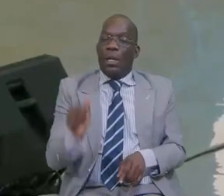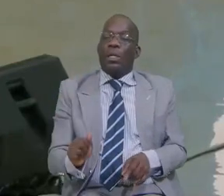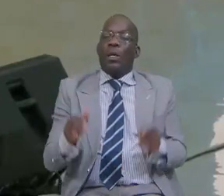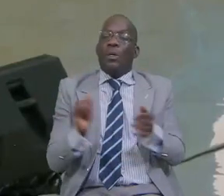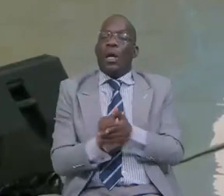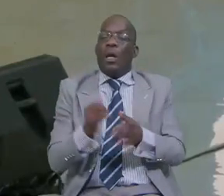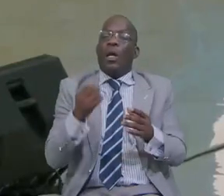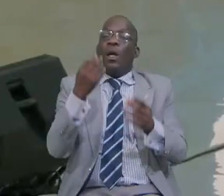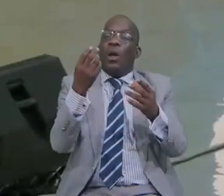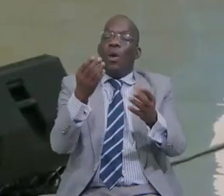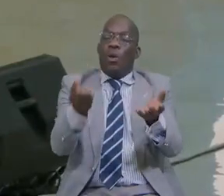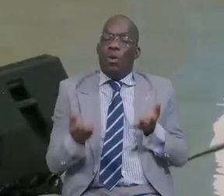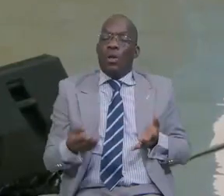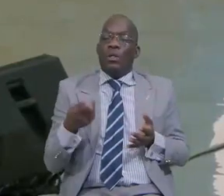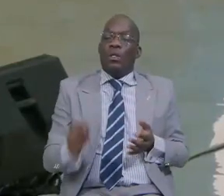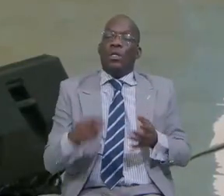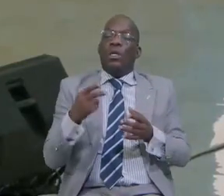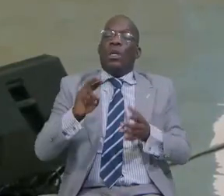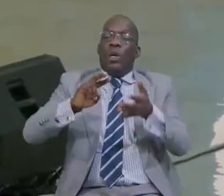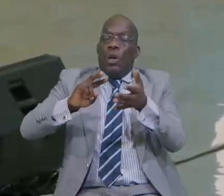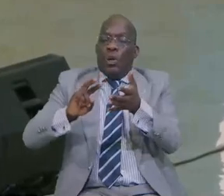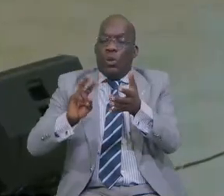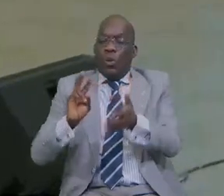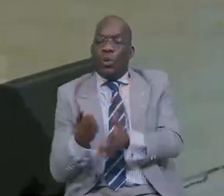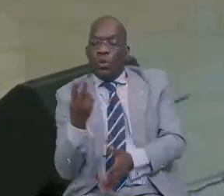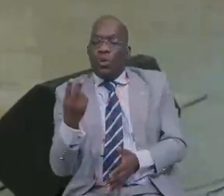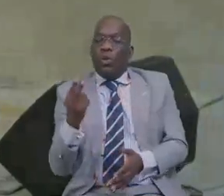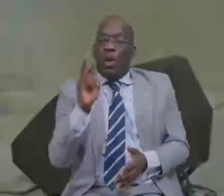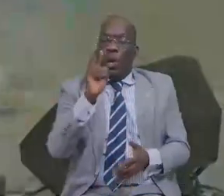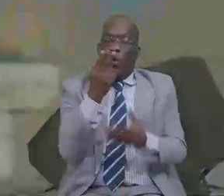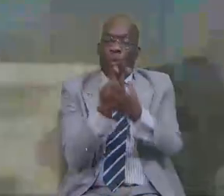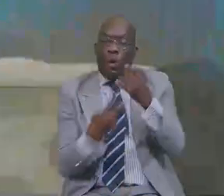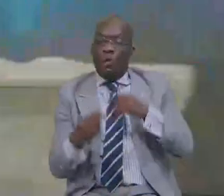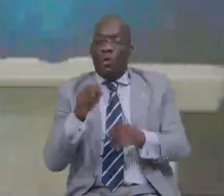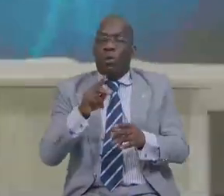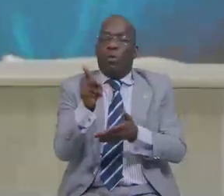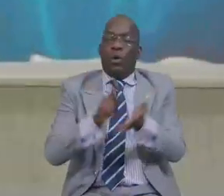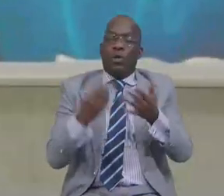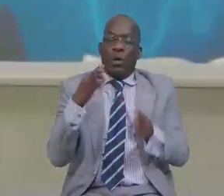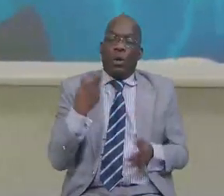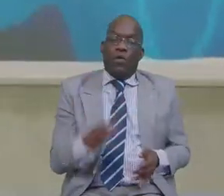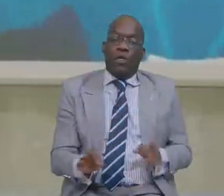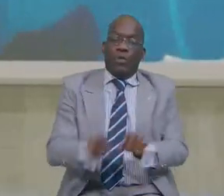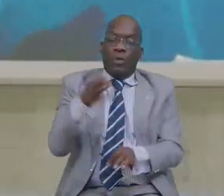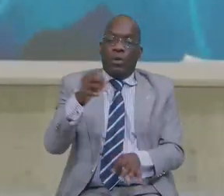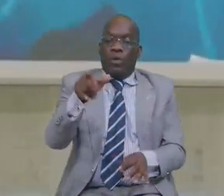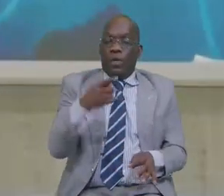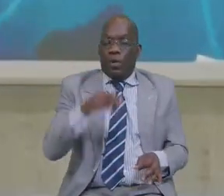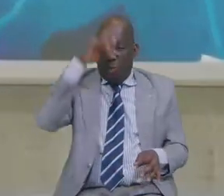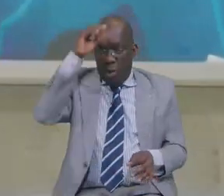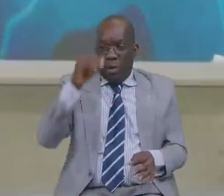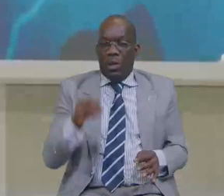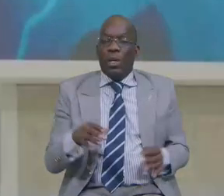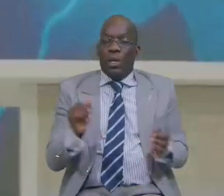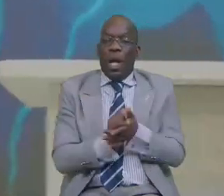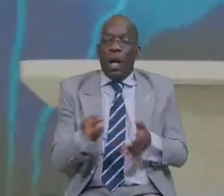Il voulait la double portion de l'Esprit de Dieu. Ce n'était pas la dispensation. Cette dispensation de venir.